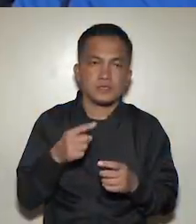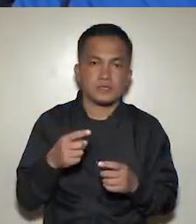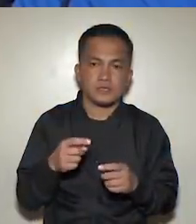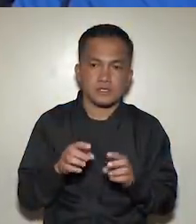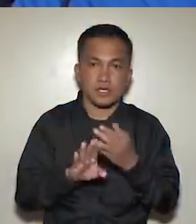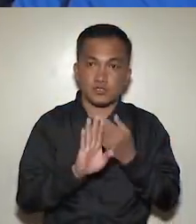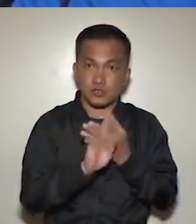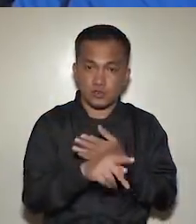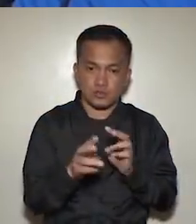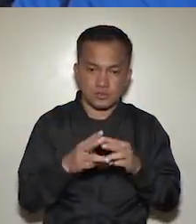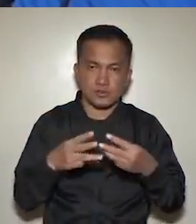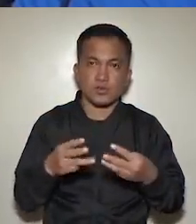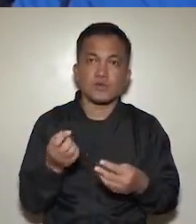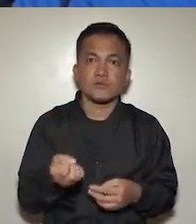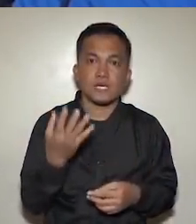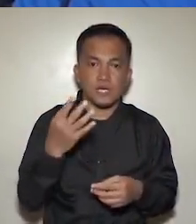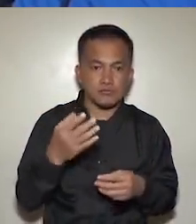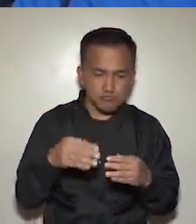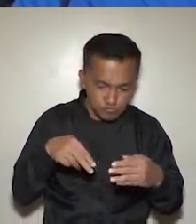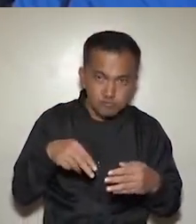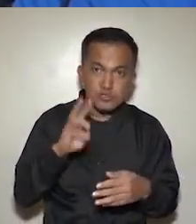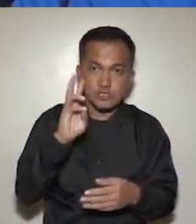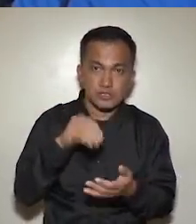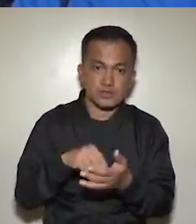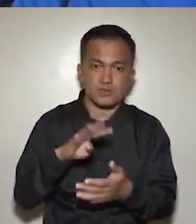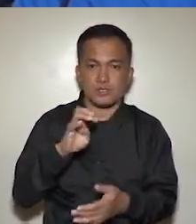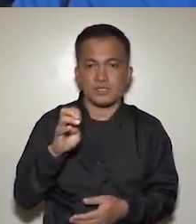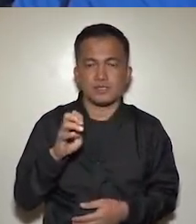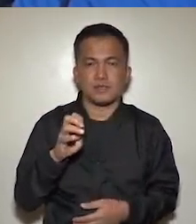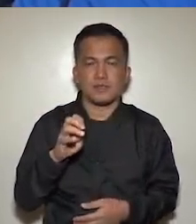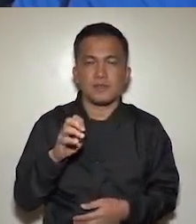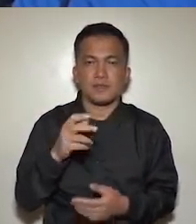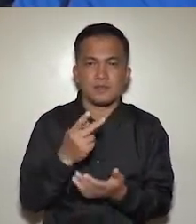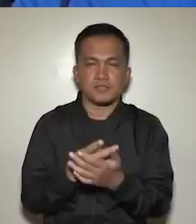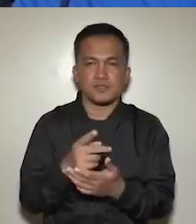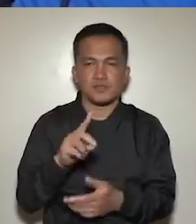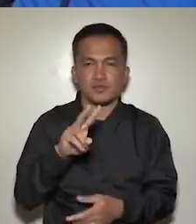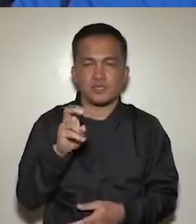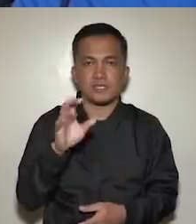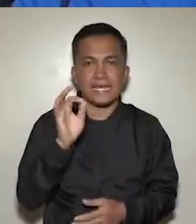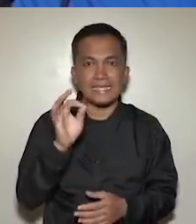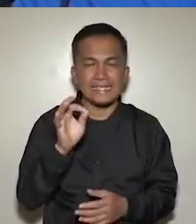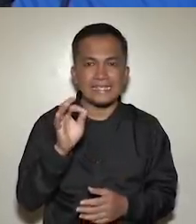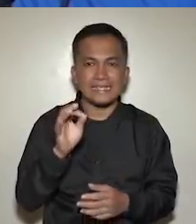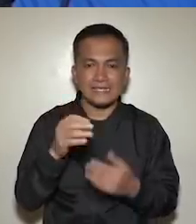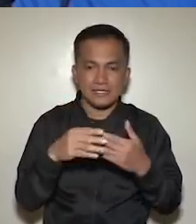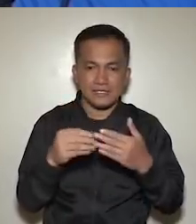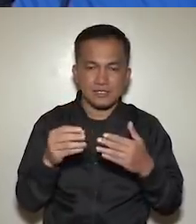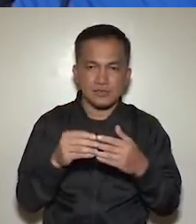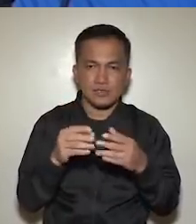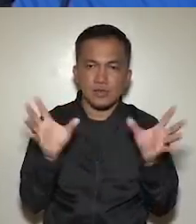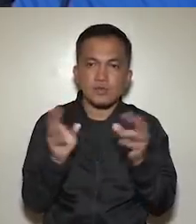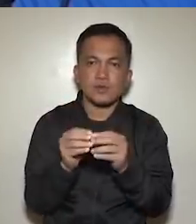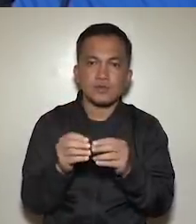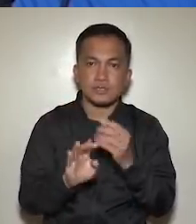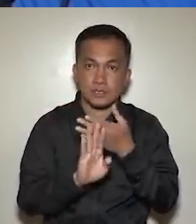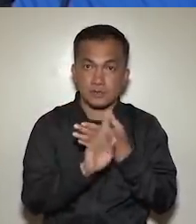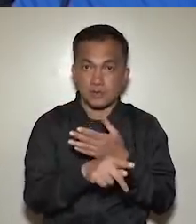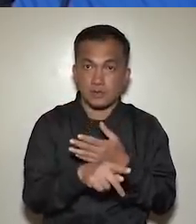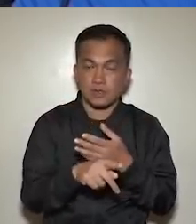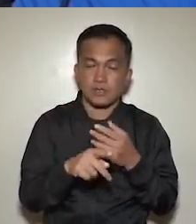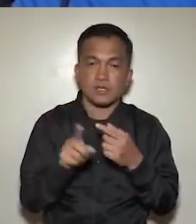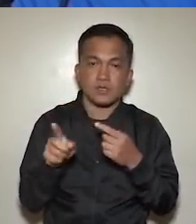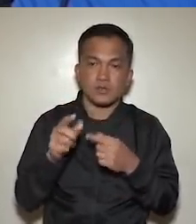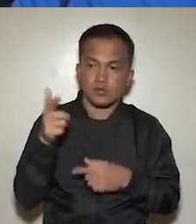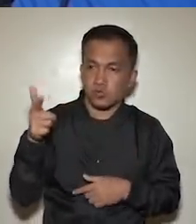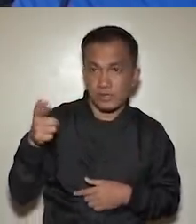nagsaoli po dito ng wallet na naglalaman po ng 6,400 pesos and $290. Overall po, Idol, ang isinaoli